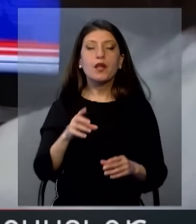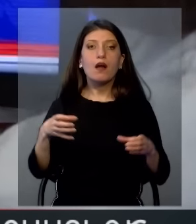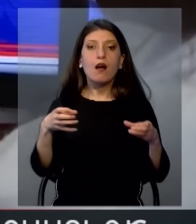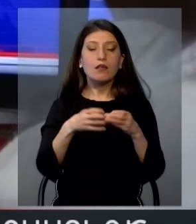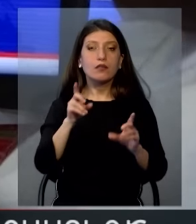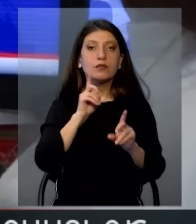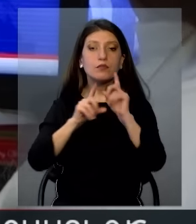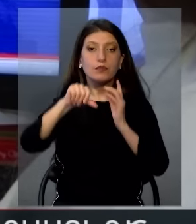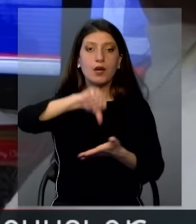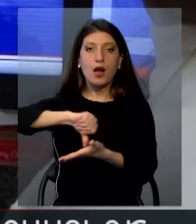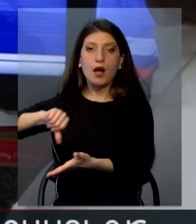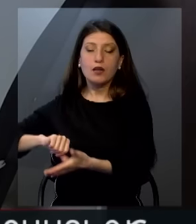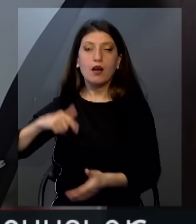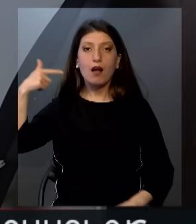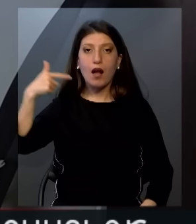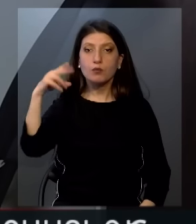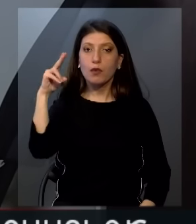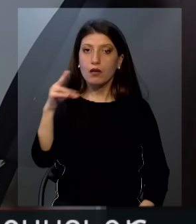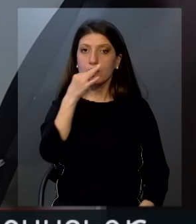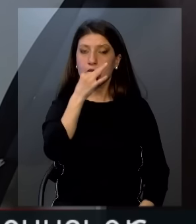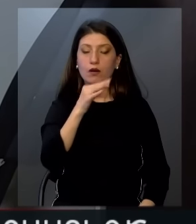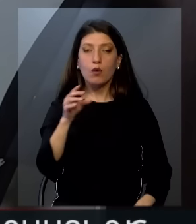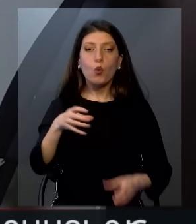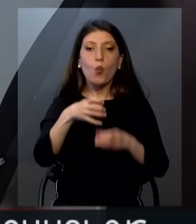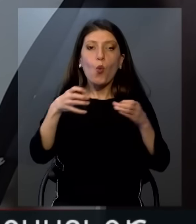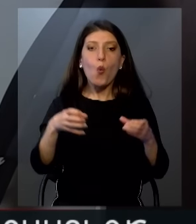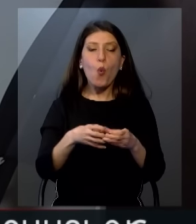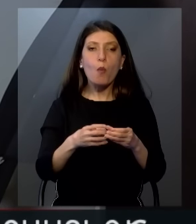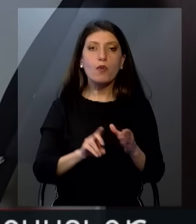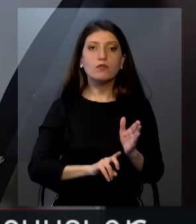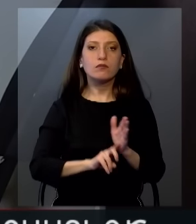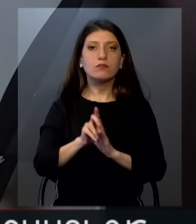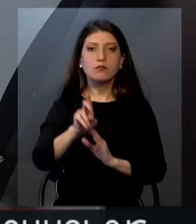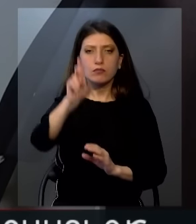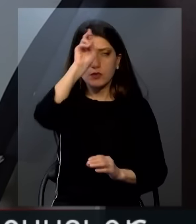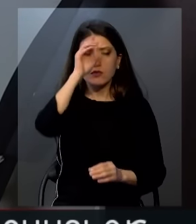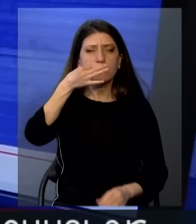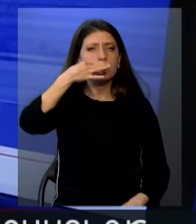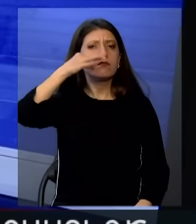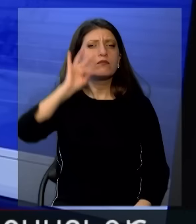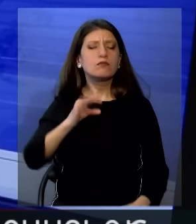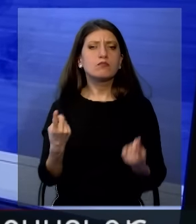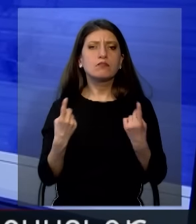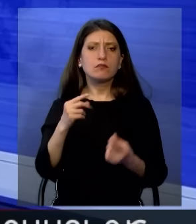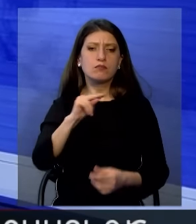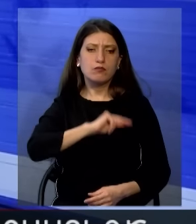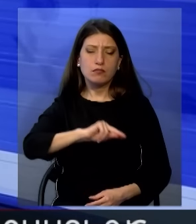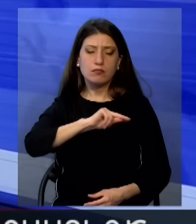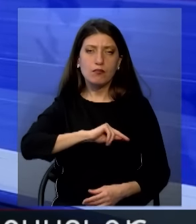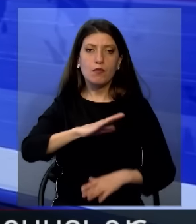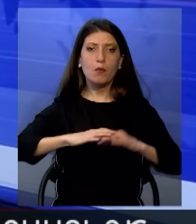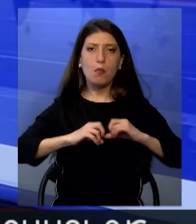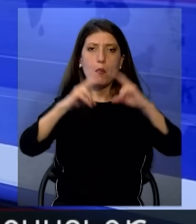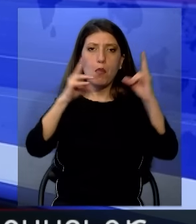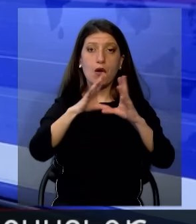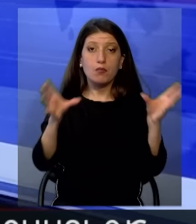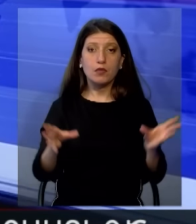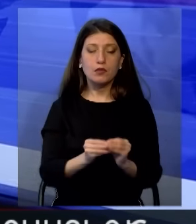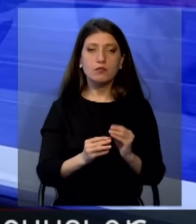Գասպար Կարամպետյանի խոսքով հանձնախումբը կազմված է պետականաշինության մեծ փորձ ունեցող անհատներից և նեղ